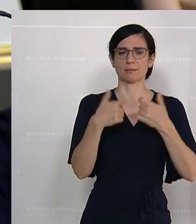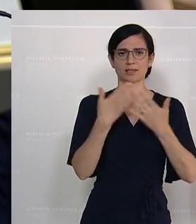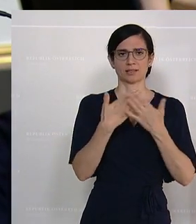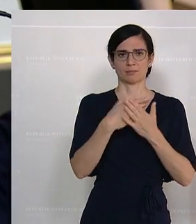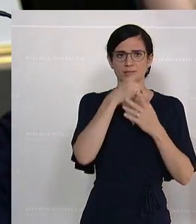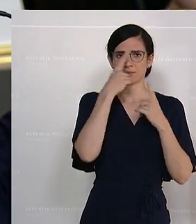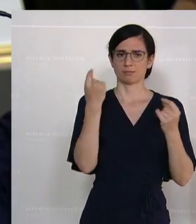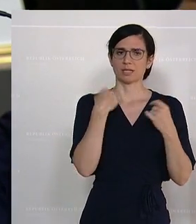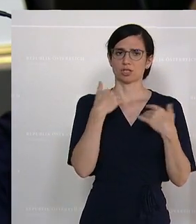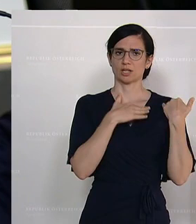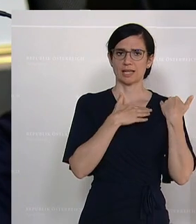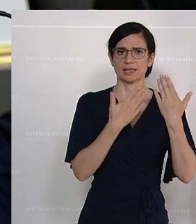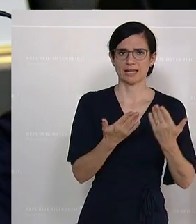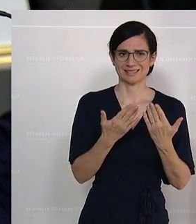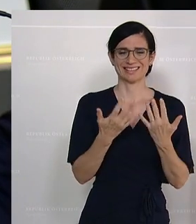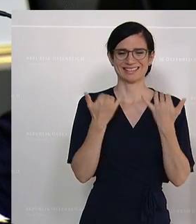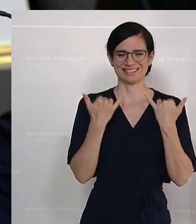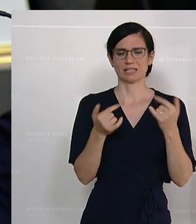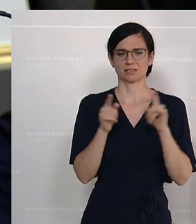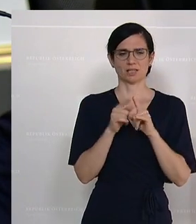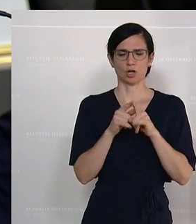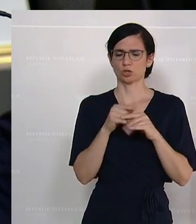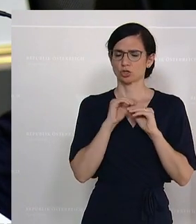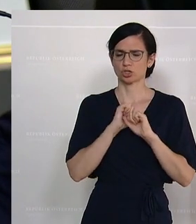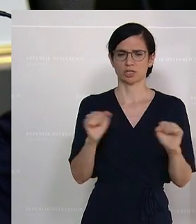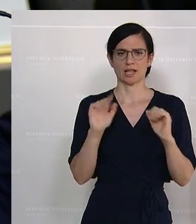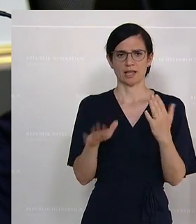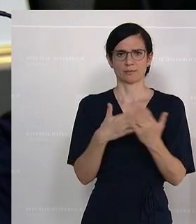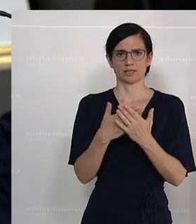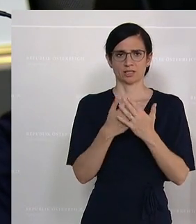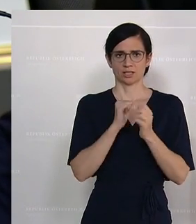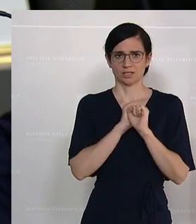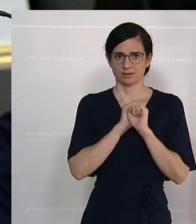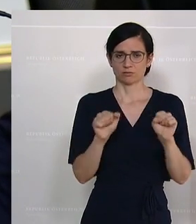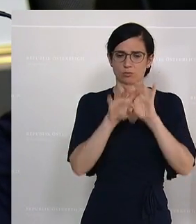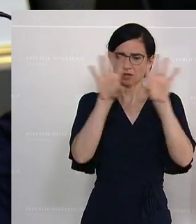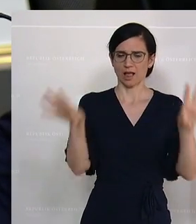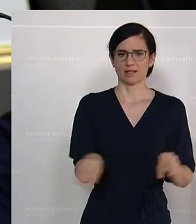und genau das liefern wir jetzt möglichst rasche und umfassende maßnahmen